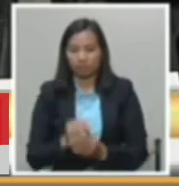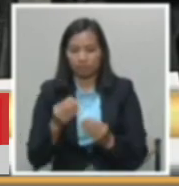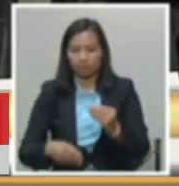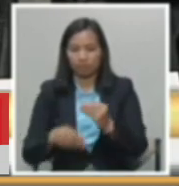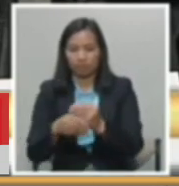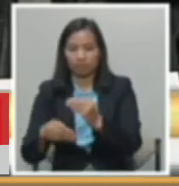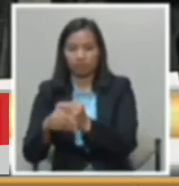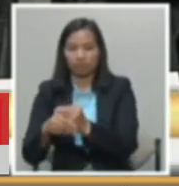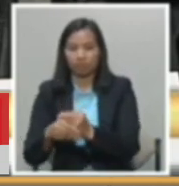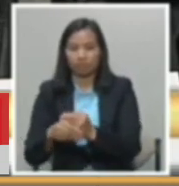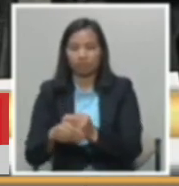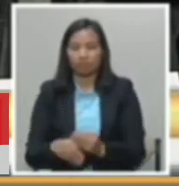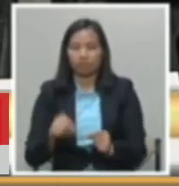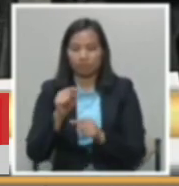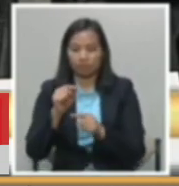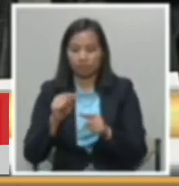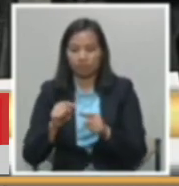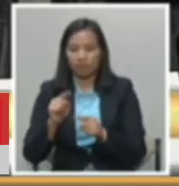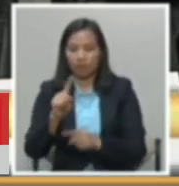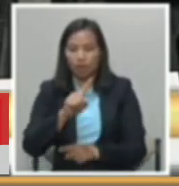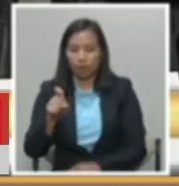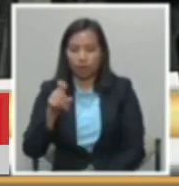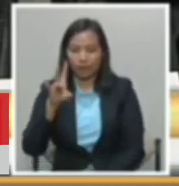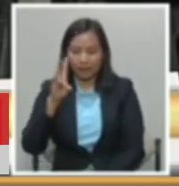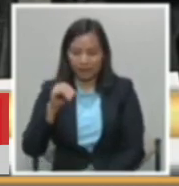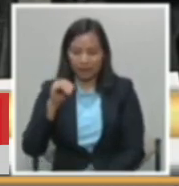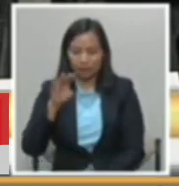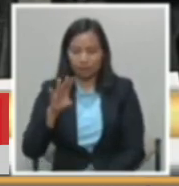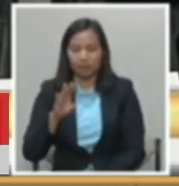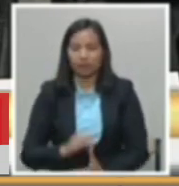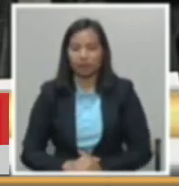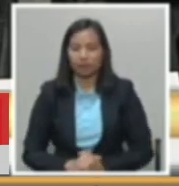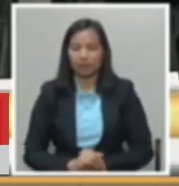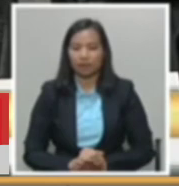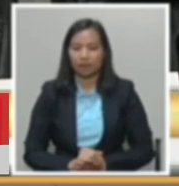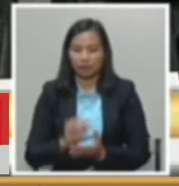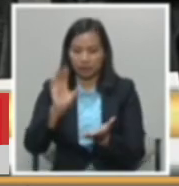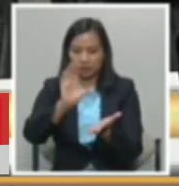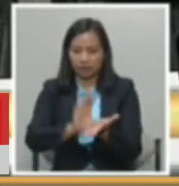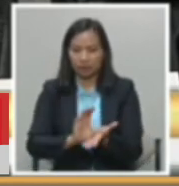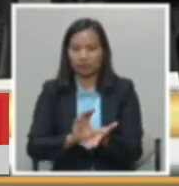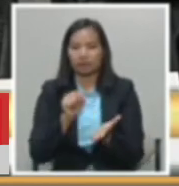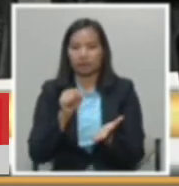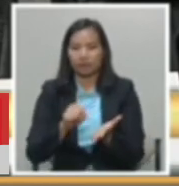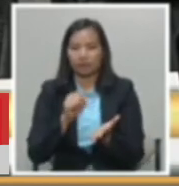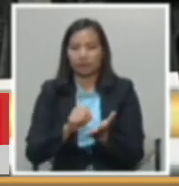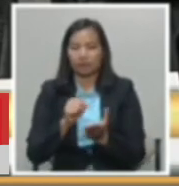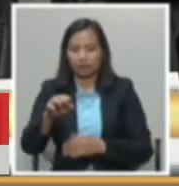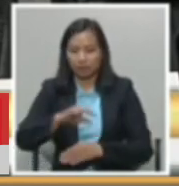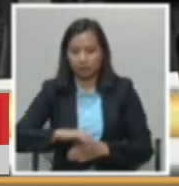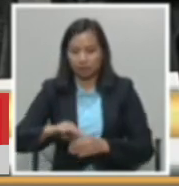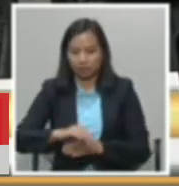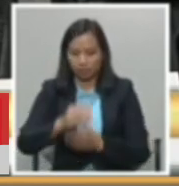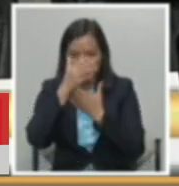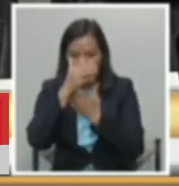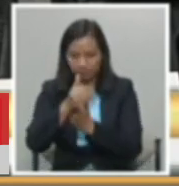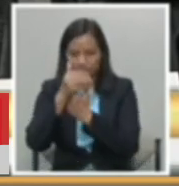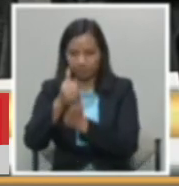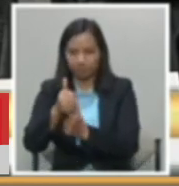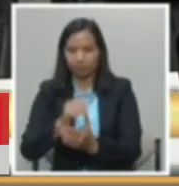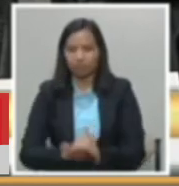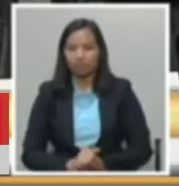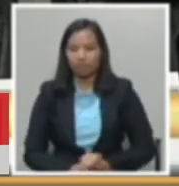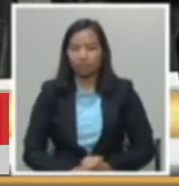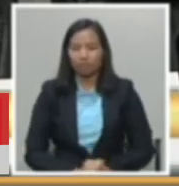คือ174บาทต้องเรียนว่ากองทุนนี้เป็นกองทุนที่พวกเราให้ความสนใจและในฐานะ